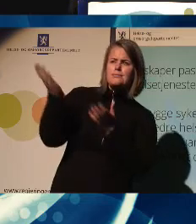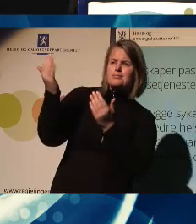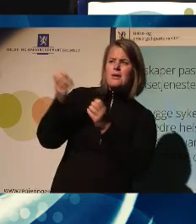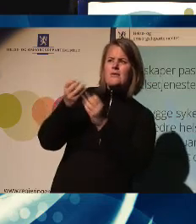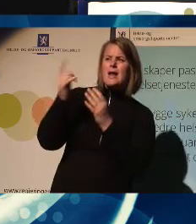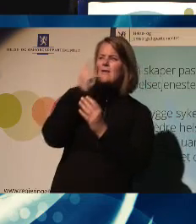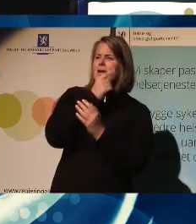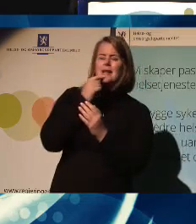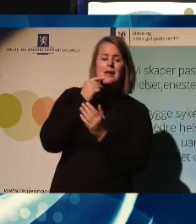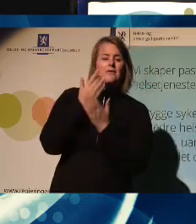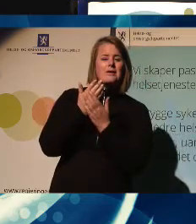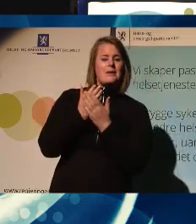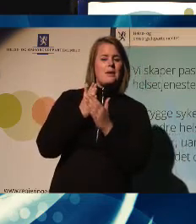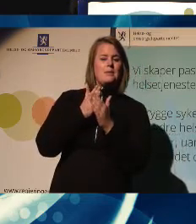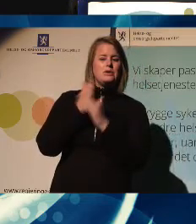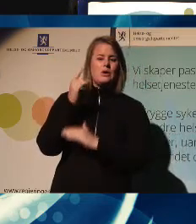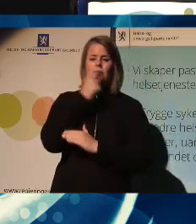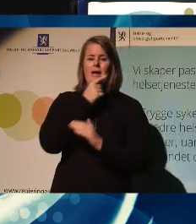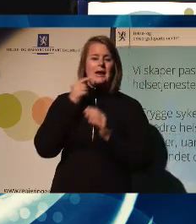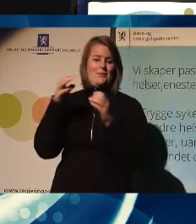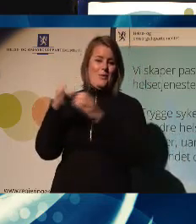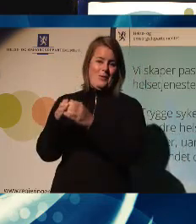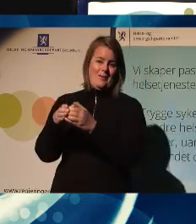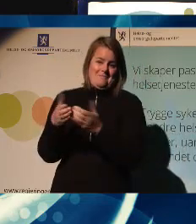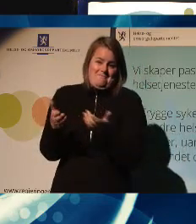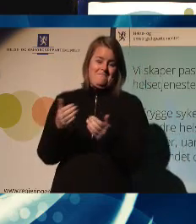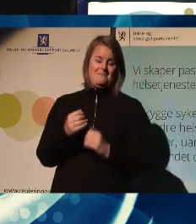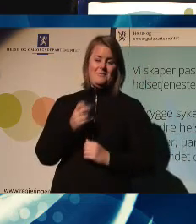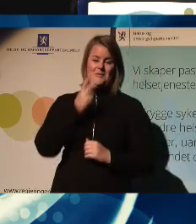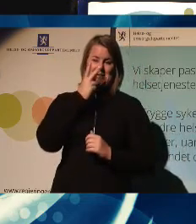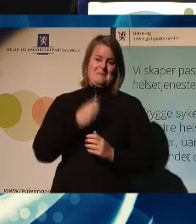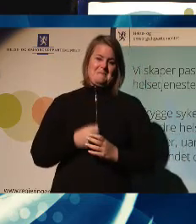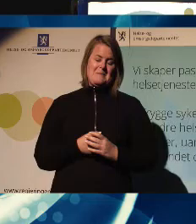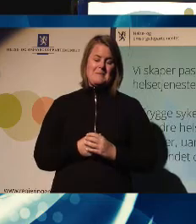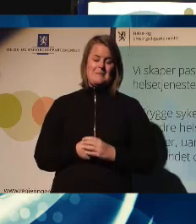foreldremøter og sånt etter hvert. Men det må vi se litt.